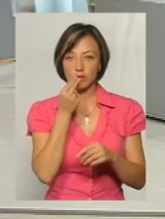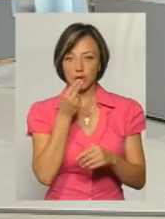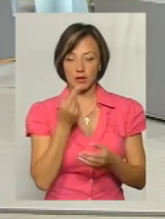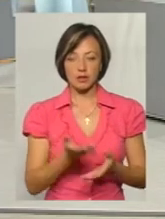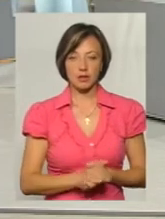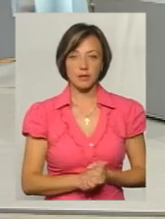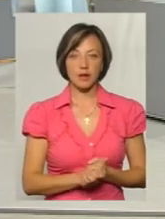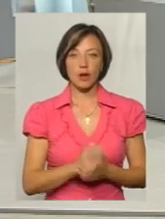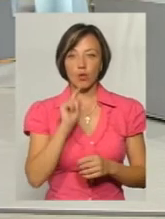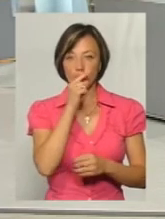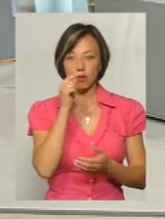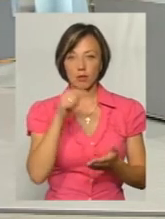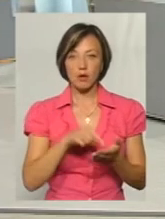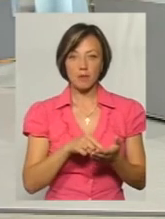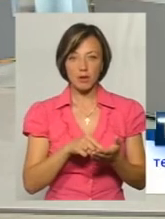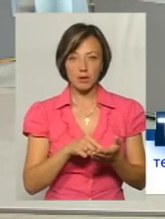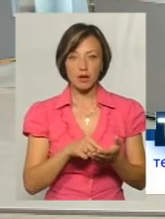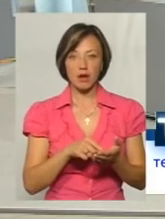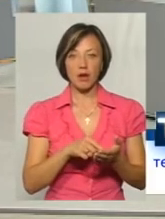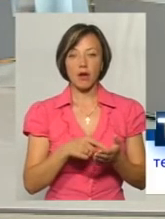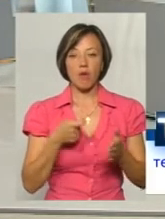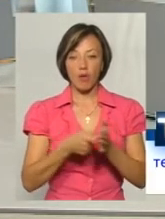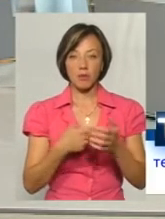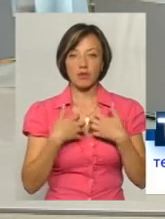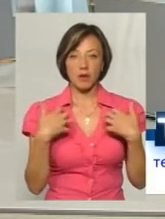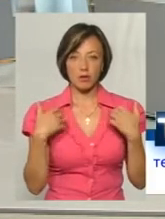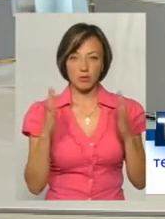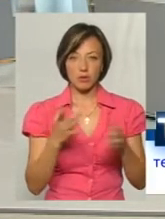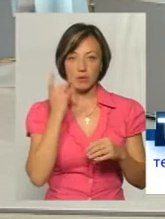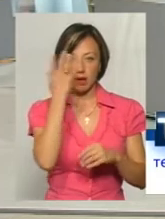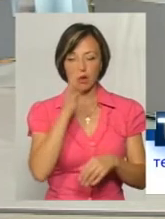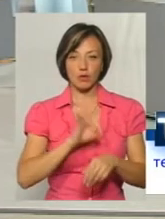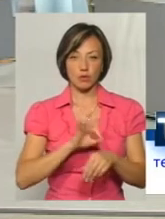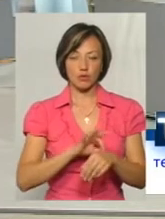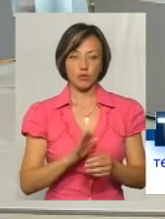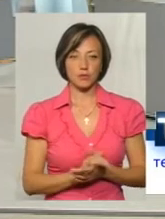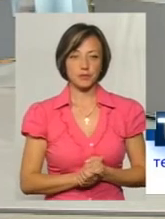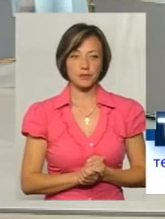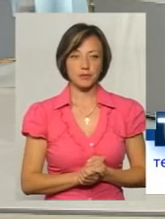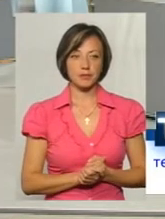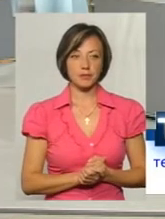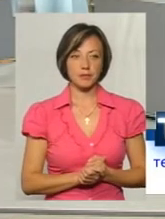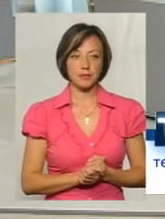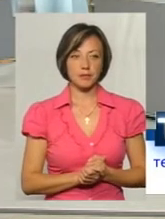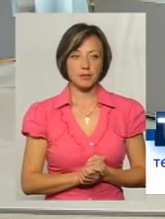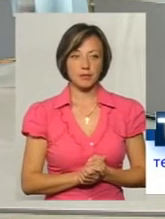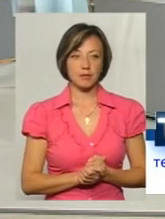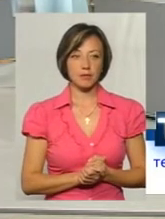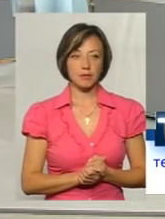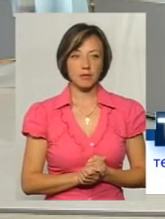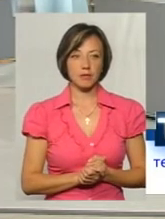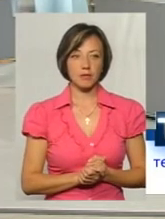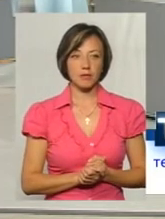поклює. Кукурузка попаде в корм для тварин і будете мати африканську чуму. Все ж таки,